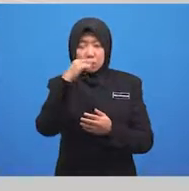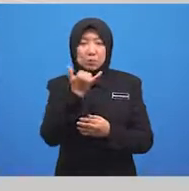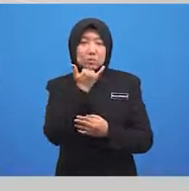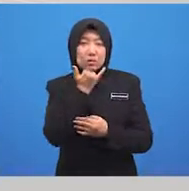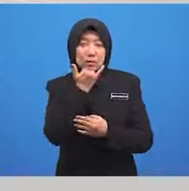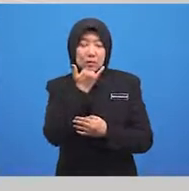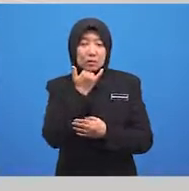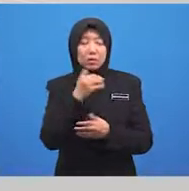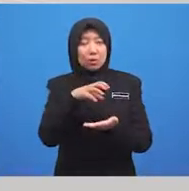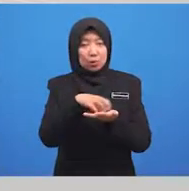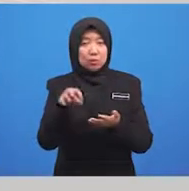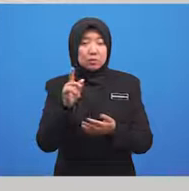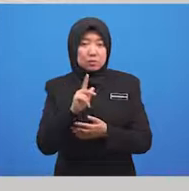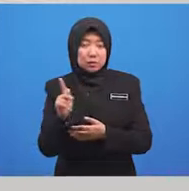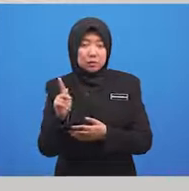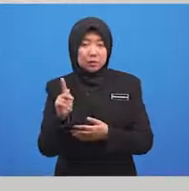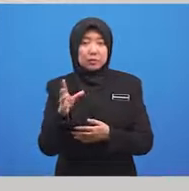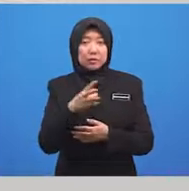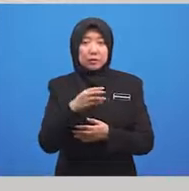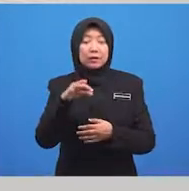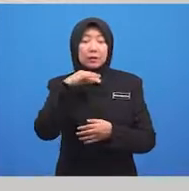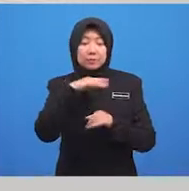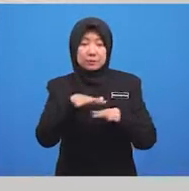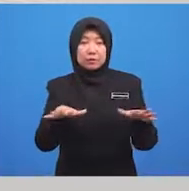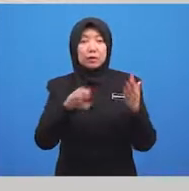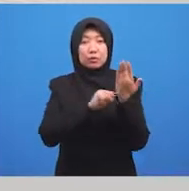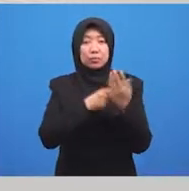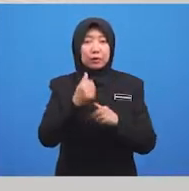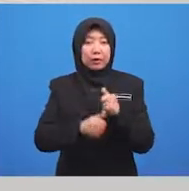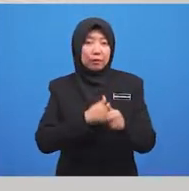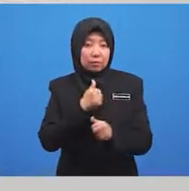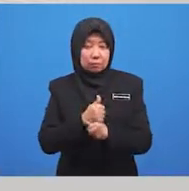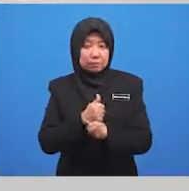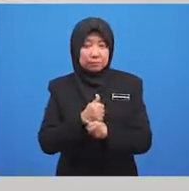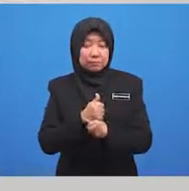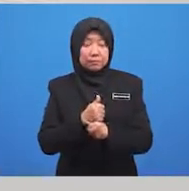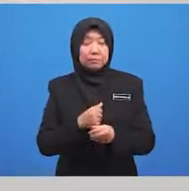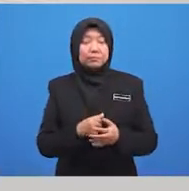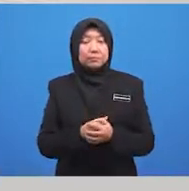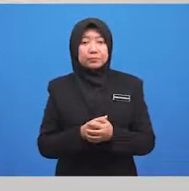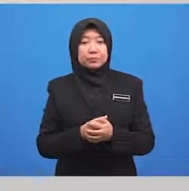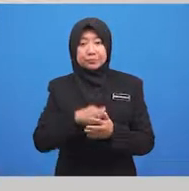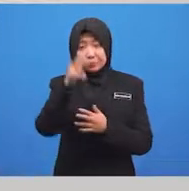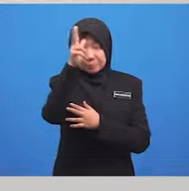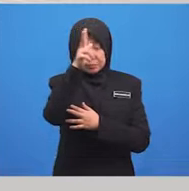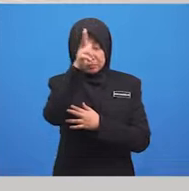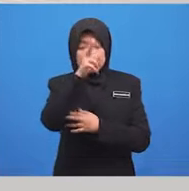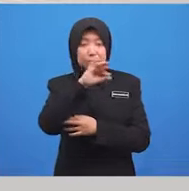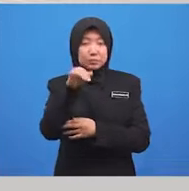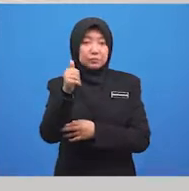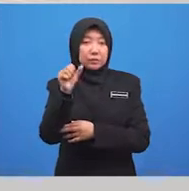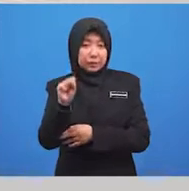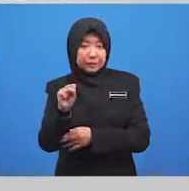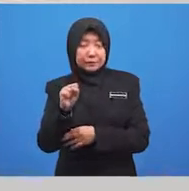yang merosakkan dan mencemarkan sumber alam. agensi kerajaan seperti Jabatan Alam